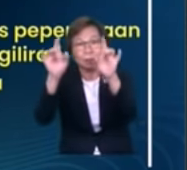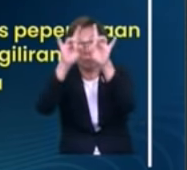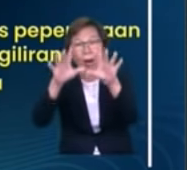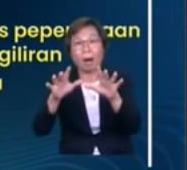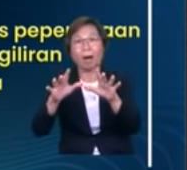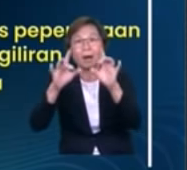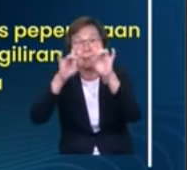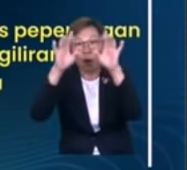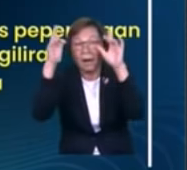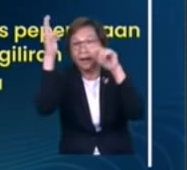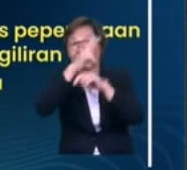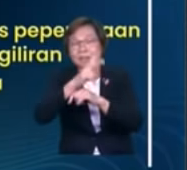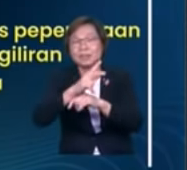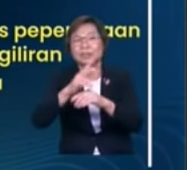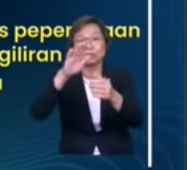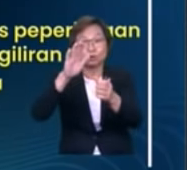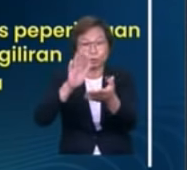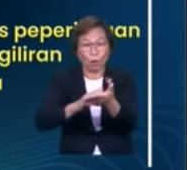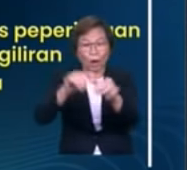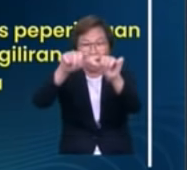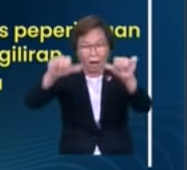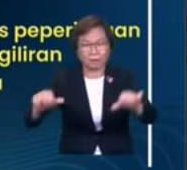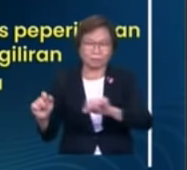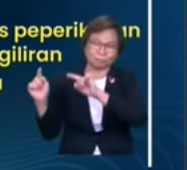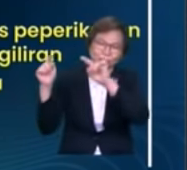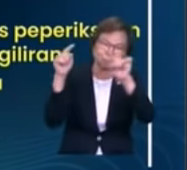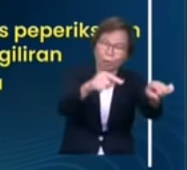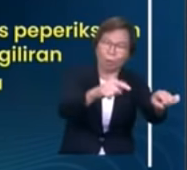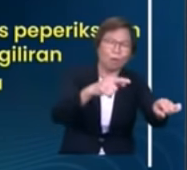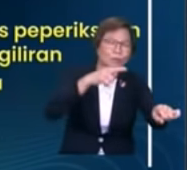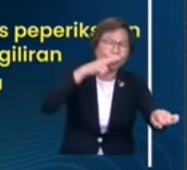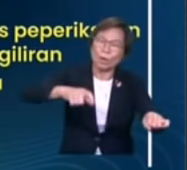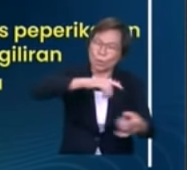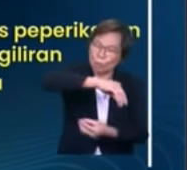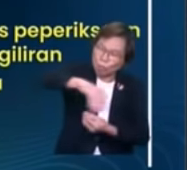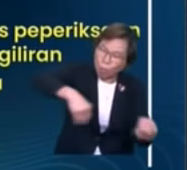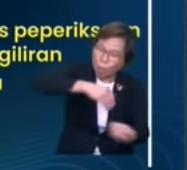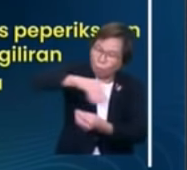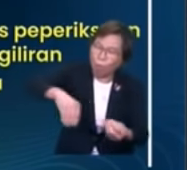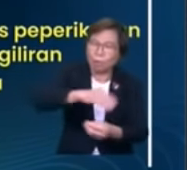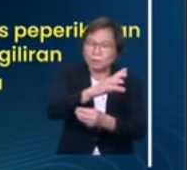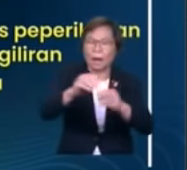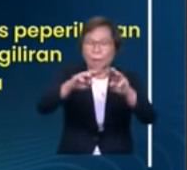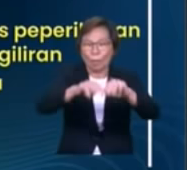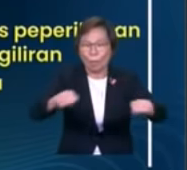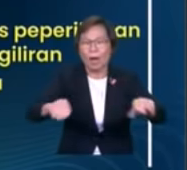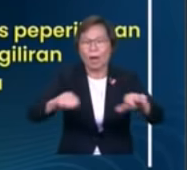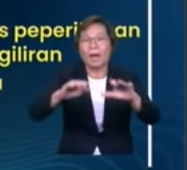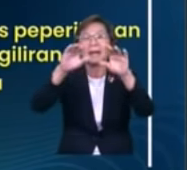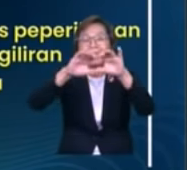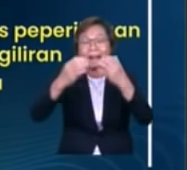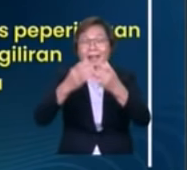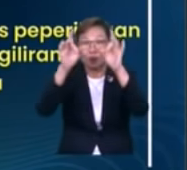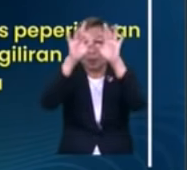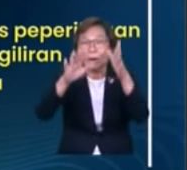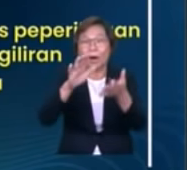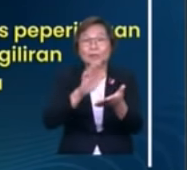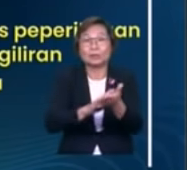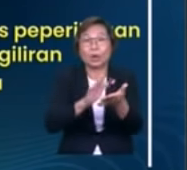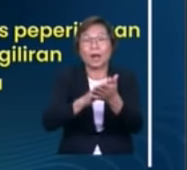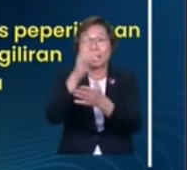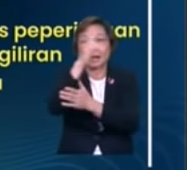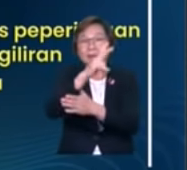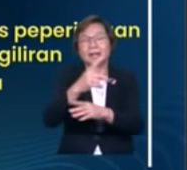Wow di sekolah asrama sepenuhnya hadir topeng giliran dan murid kelas berpesan awam di sekolah